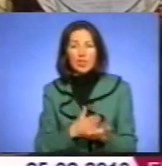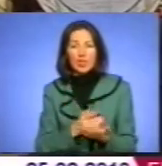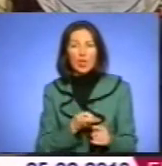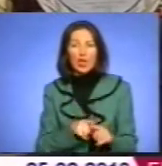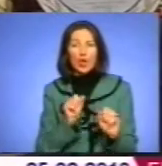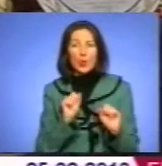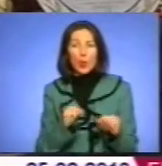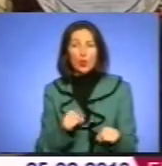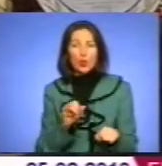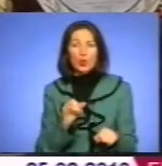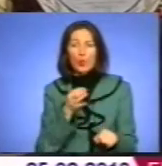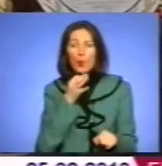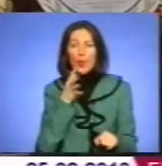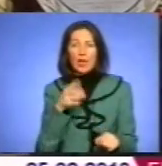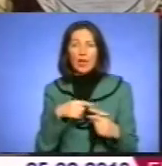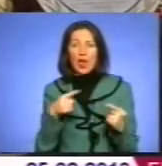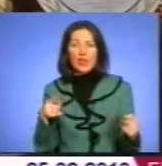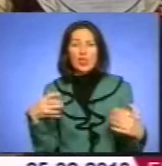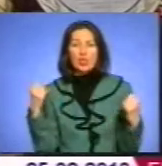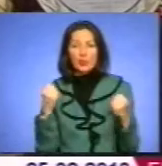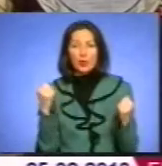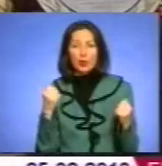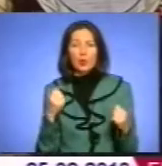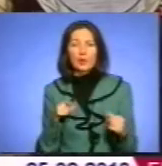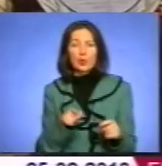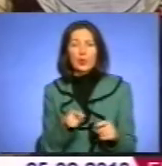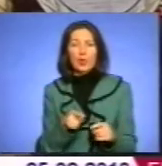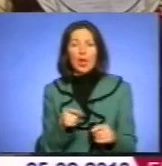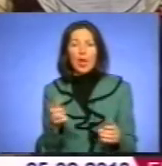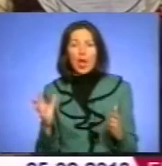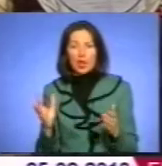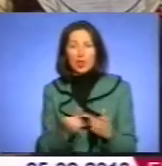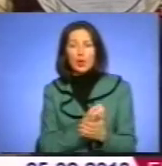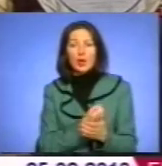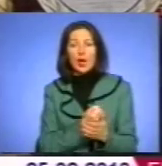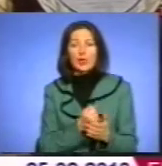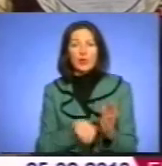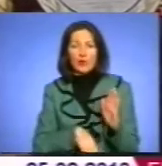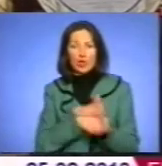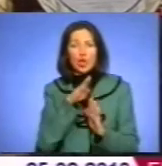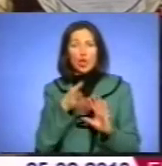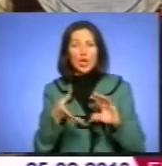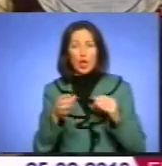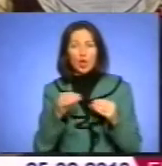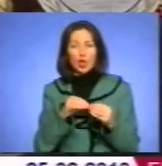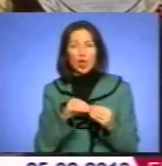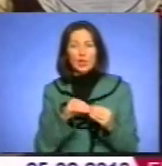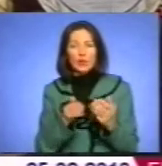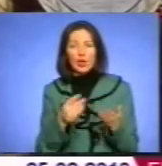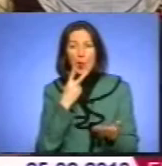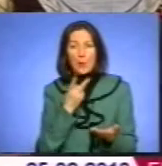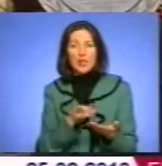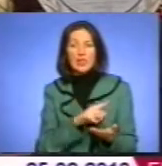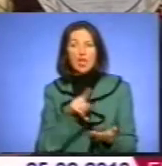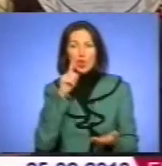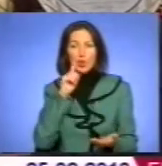можуть і в будь-яких видах спорту, в тому числі в біатлоні, досягати височенних результатів. Але бачите, незручність.